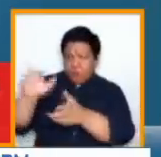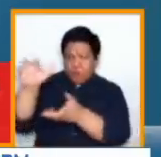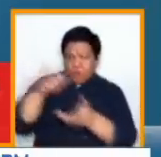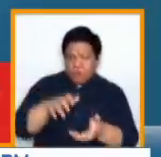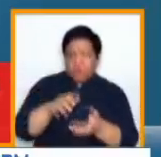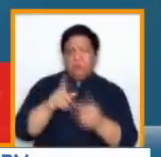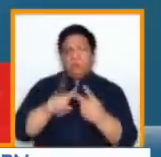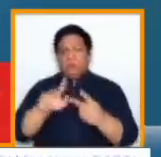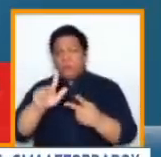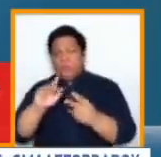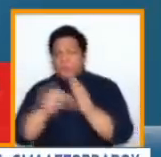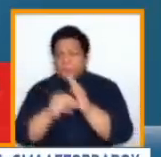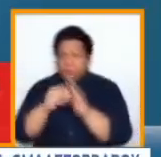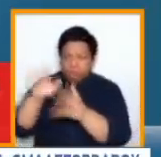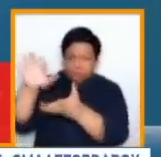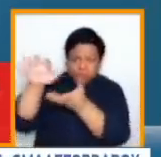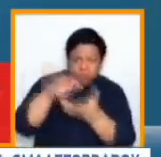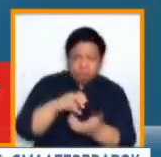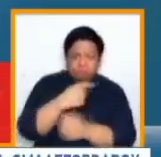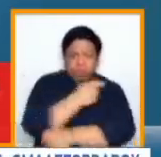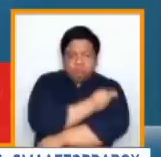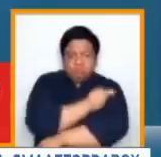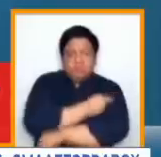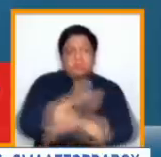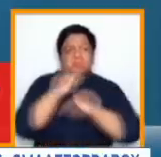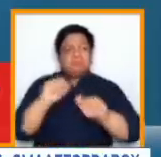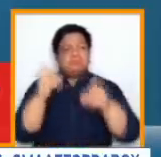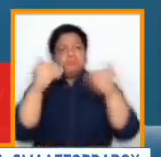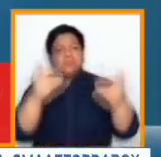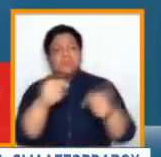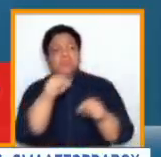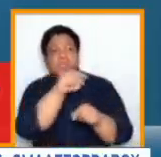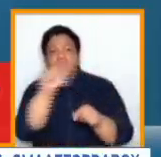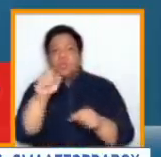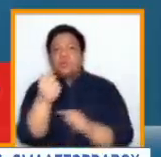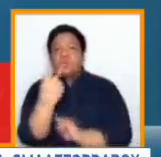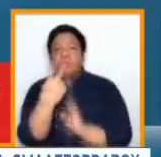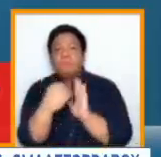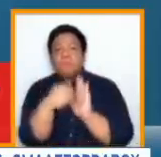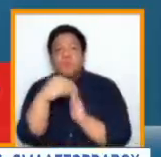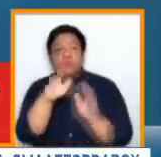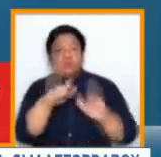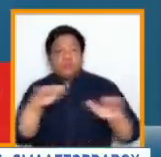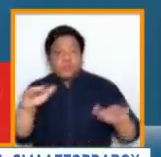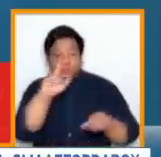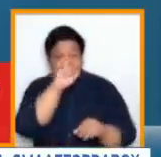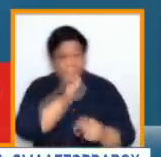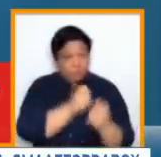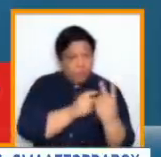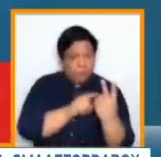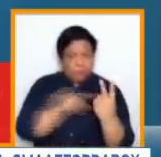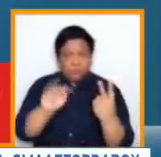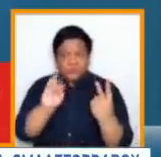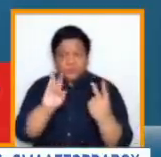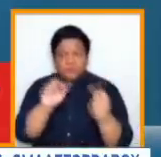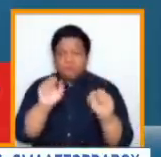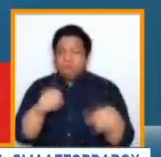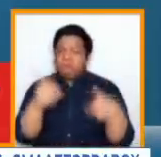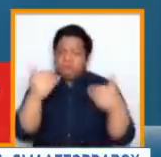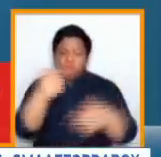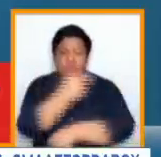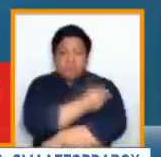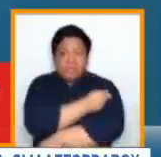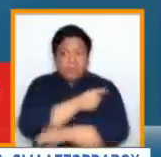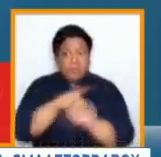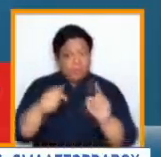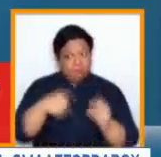12 million ano 12 million po na mga bata na 12 to 17. Pero ang recommendation po natin, mauna muna